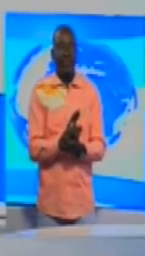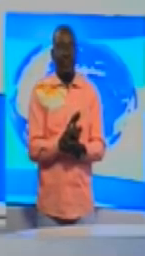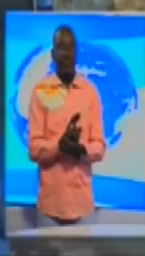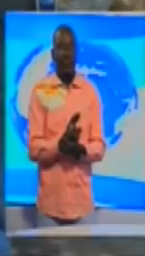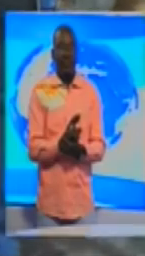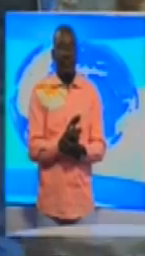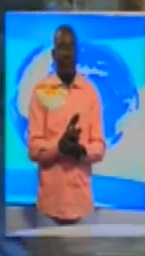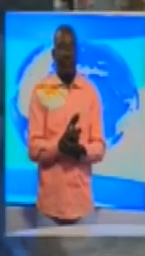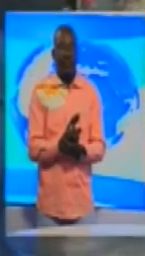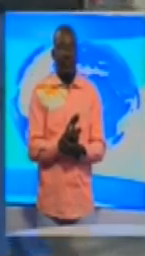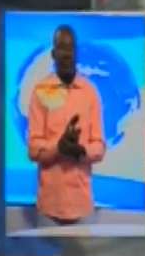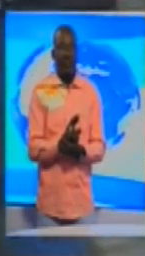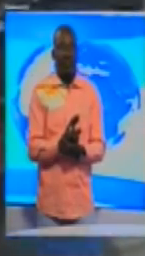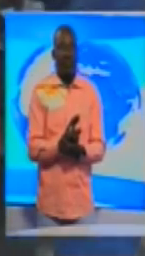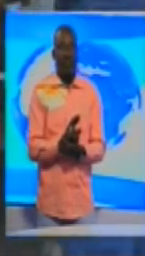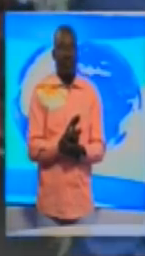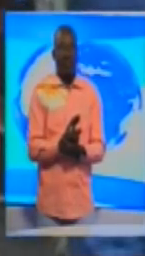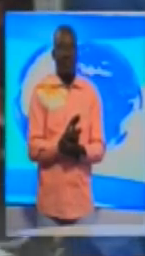Lougué.